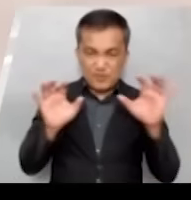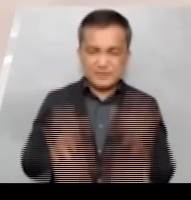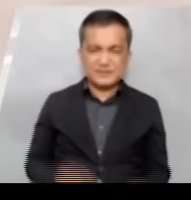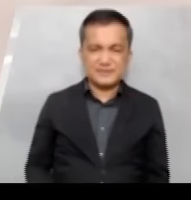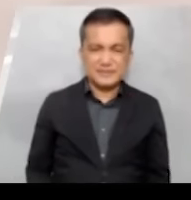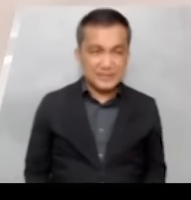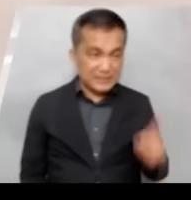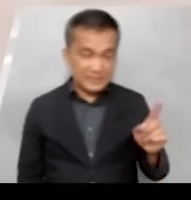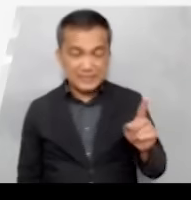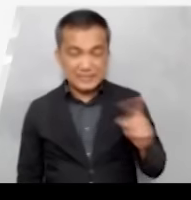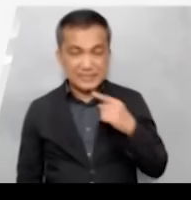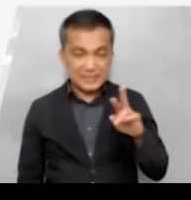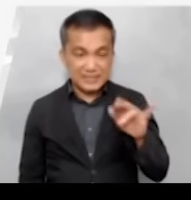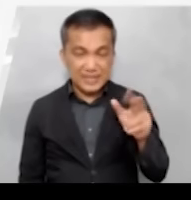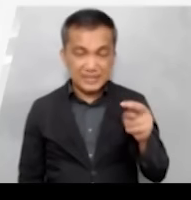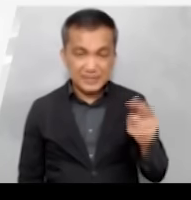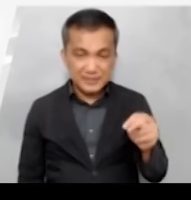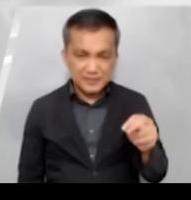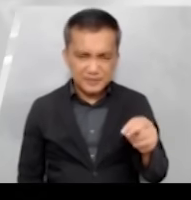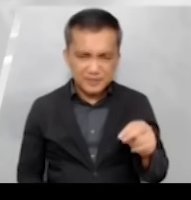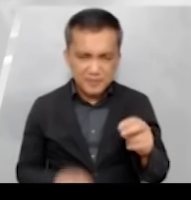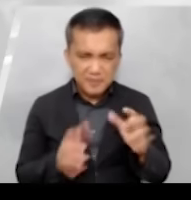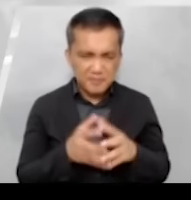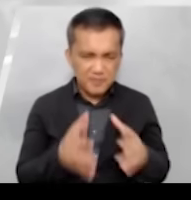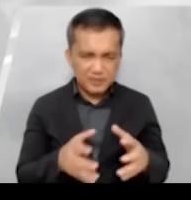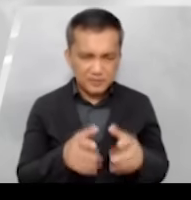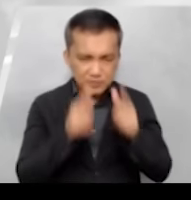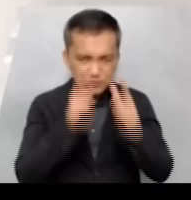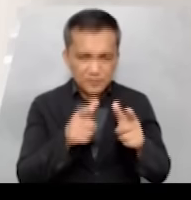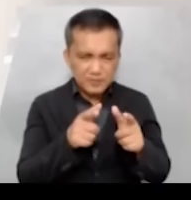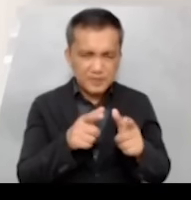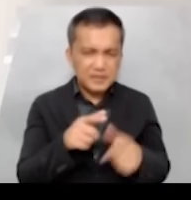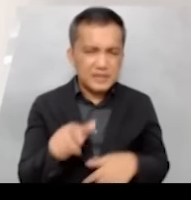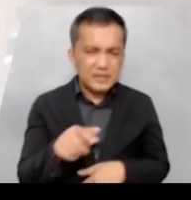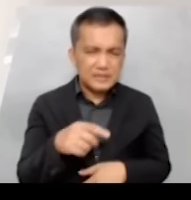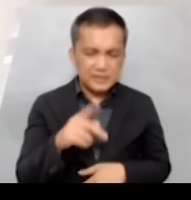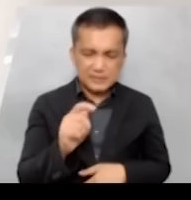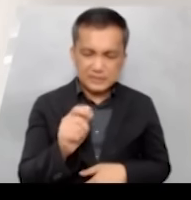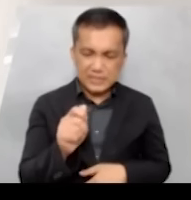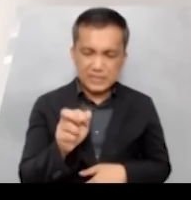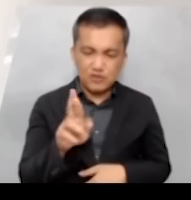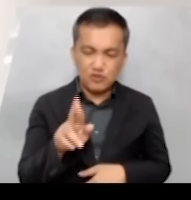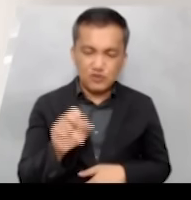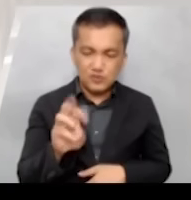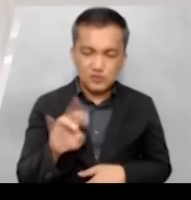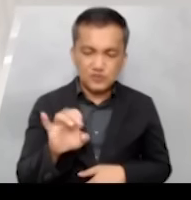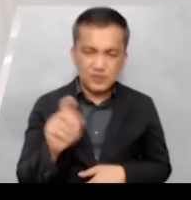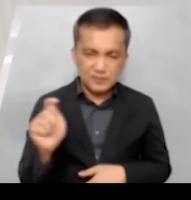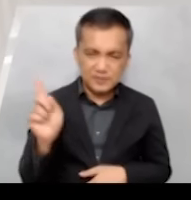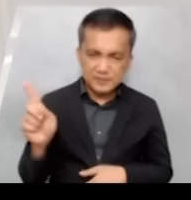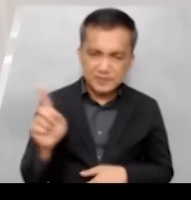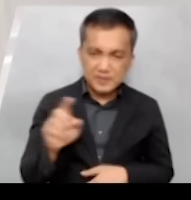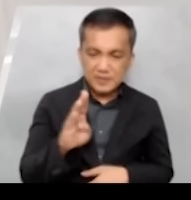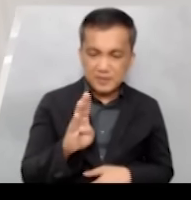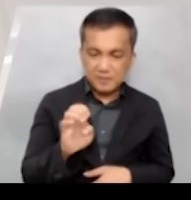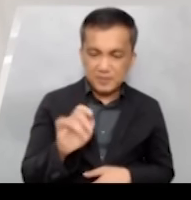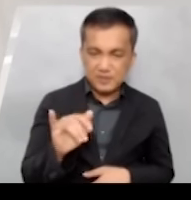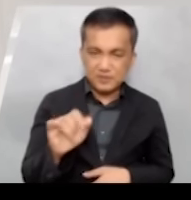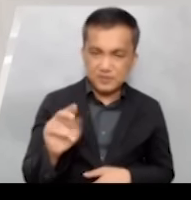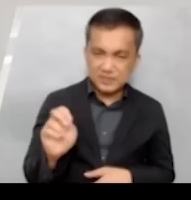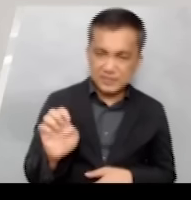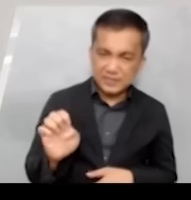si Rian Ramos na very much ka-look-alike ni pop star Taylor Swift. Mapapa-thank you Beyonce ka naman sa get-up ni Michelle D